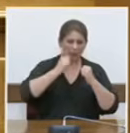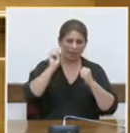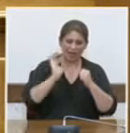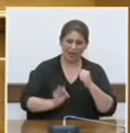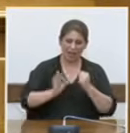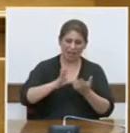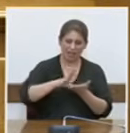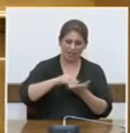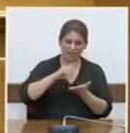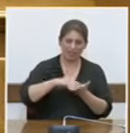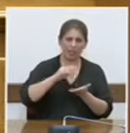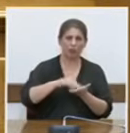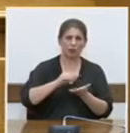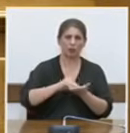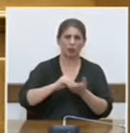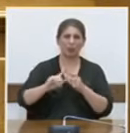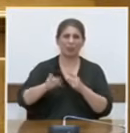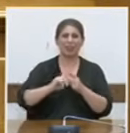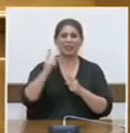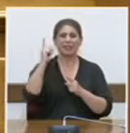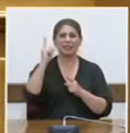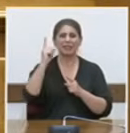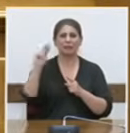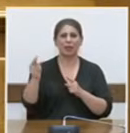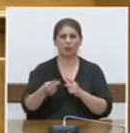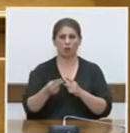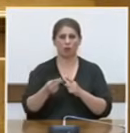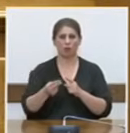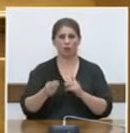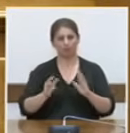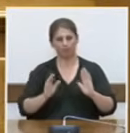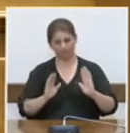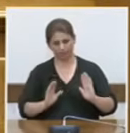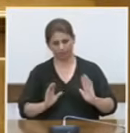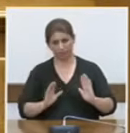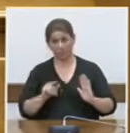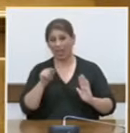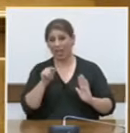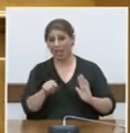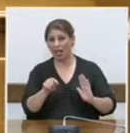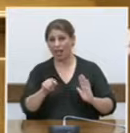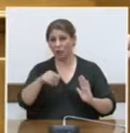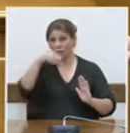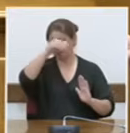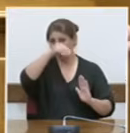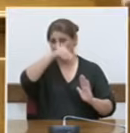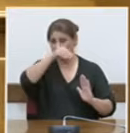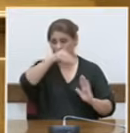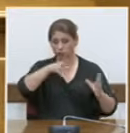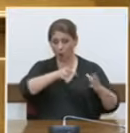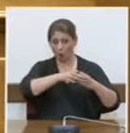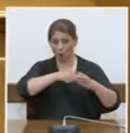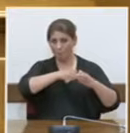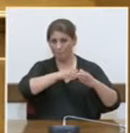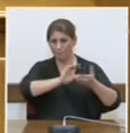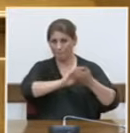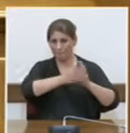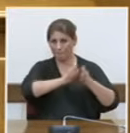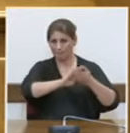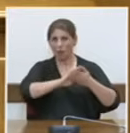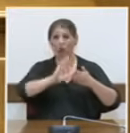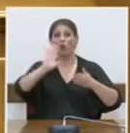κοινής λογαριασμών με ένα ευρώ. Λοιπόν, αυτοί που εσχοκερδούν τα καρτέλ ούτε καν